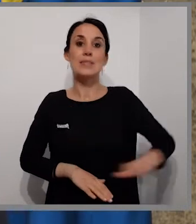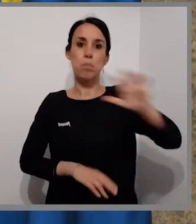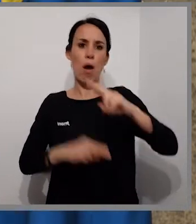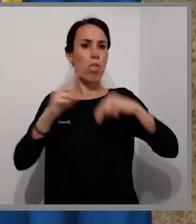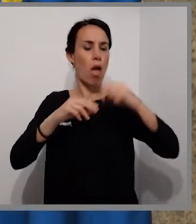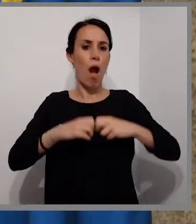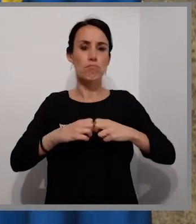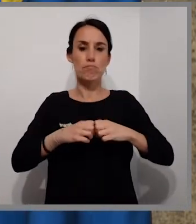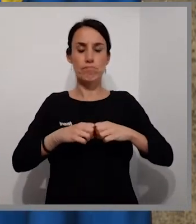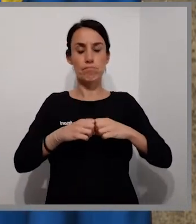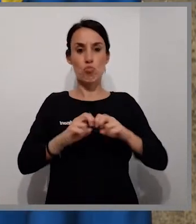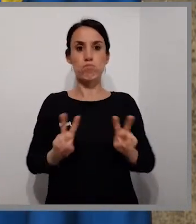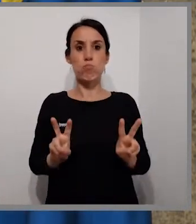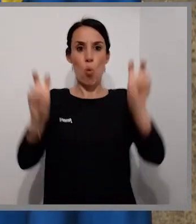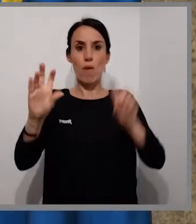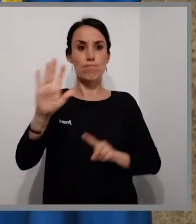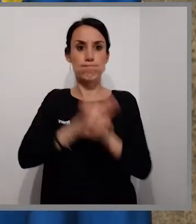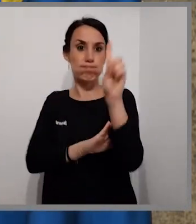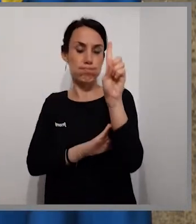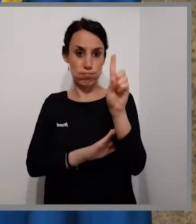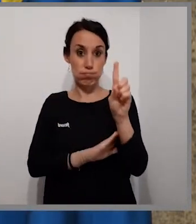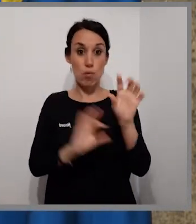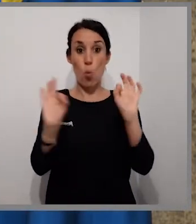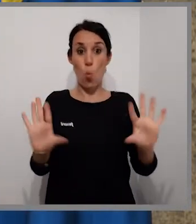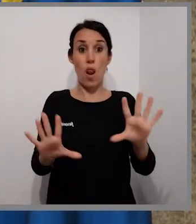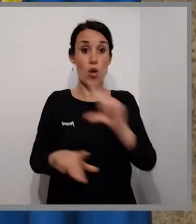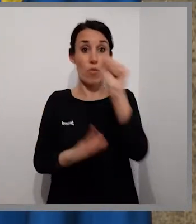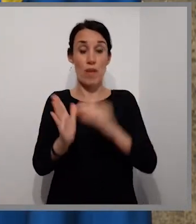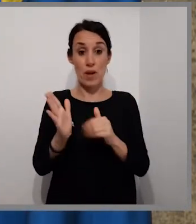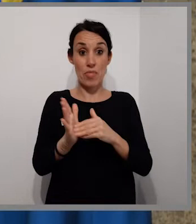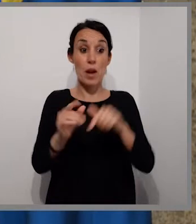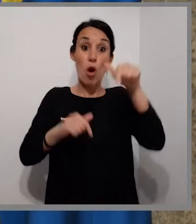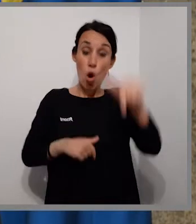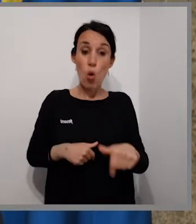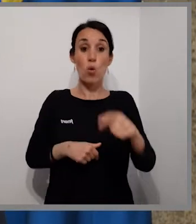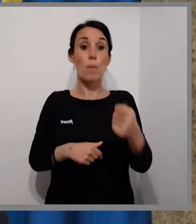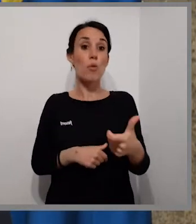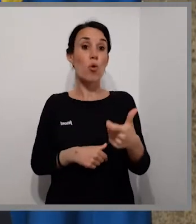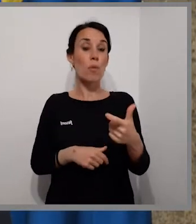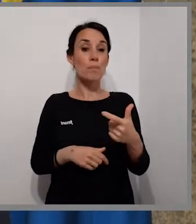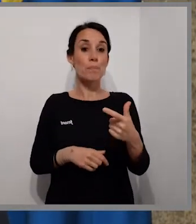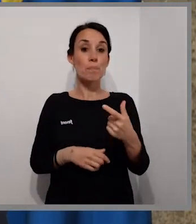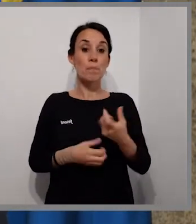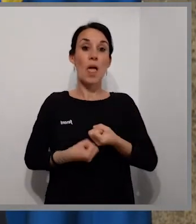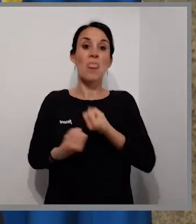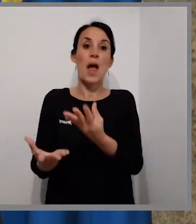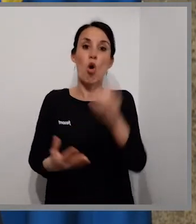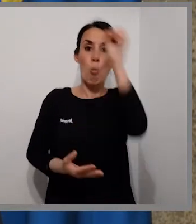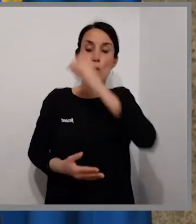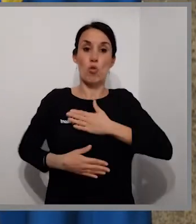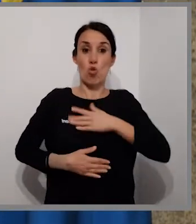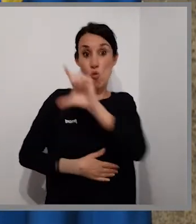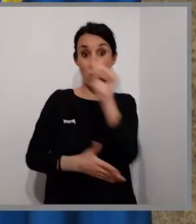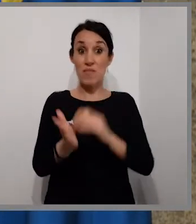d'Espanya i, en el nostre cas, de la Comunitat Valenciana, com ho anirem plantejant. Però, en qualsevol cas, avui, que es tractava de posar la posició de la